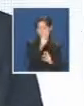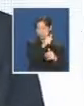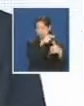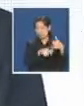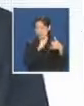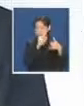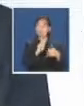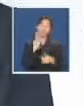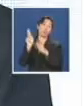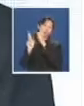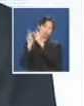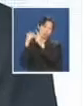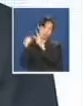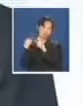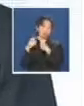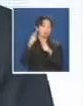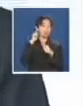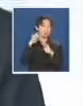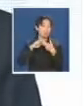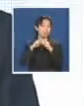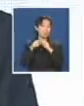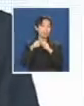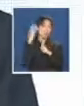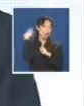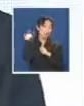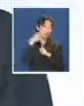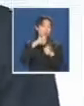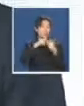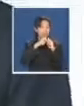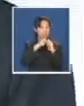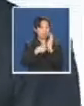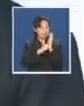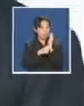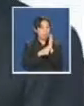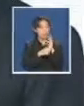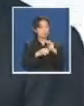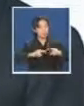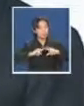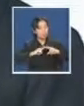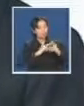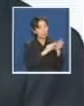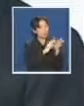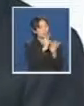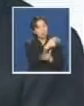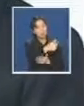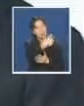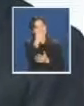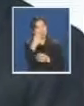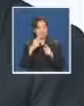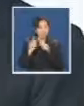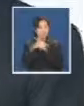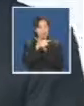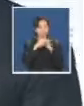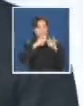กับการแก้ไขปัญหาหนี้นอกระบบนะครับซึ่งเคยเกิดขึ้นก่อนหน้านี้ชื่อที่เราสามารถโอนหนี้จากนอกระบบเข้ามาสู่ในระบบ